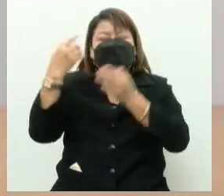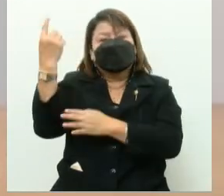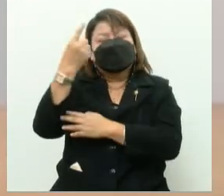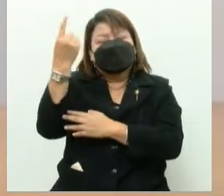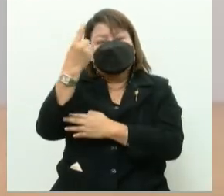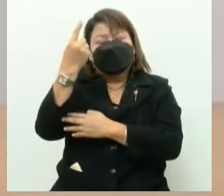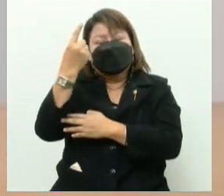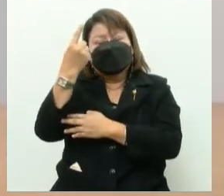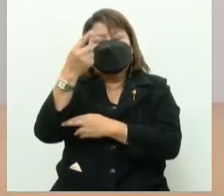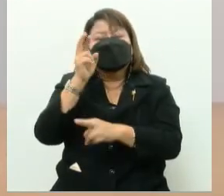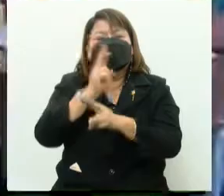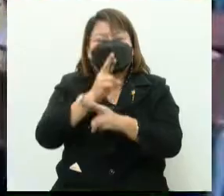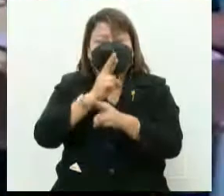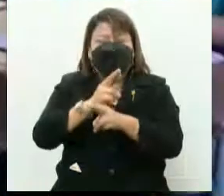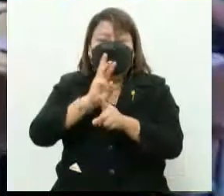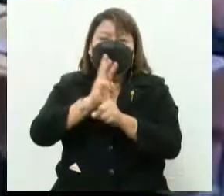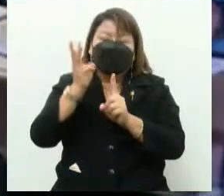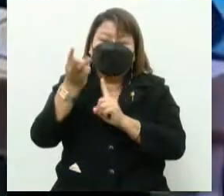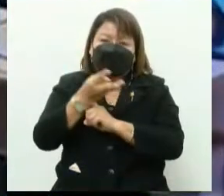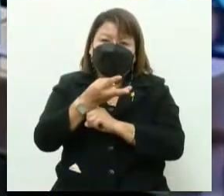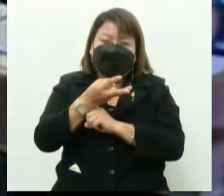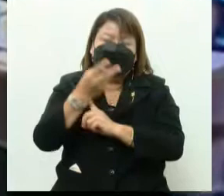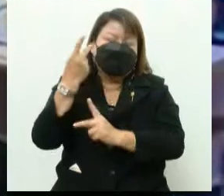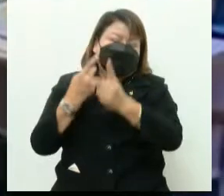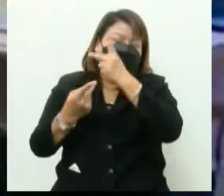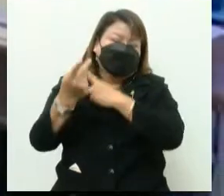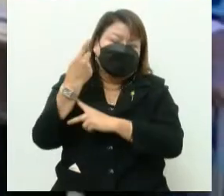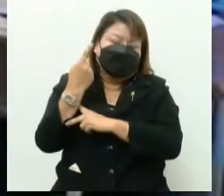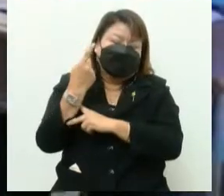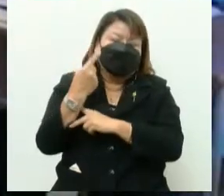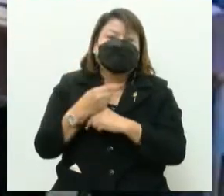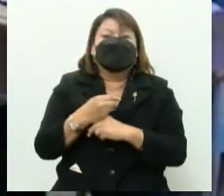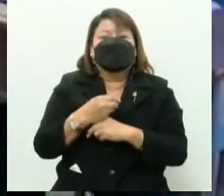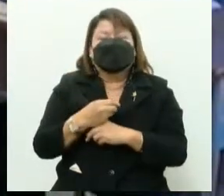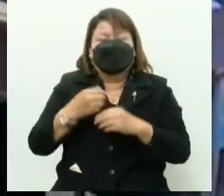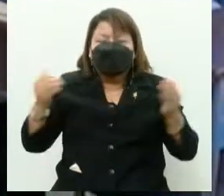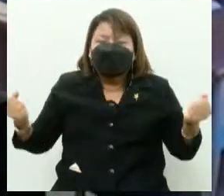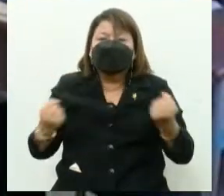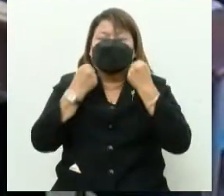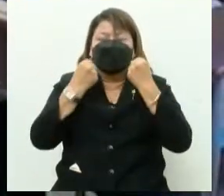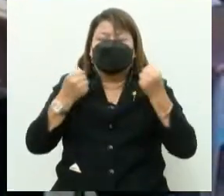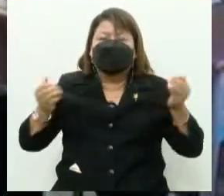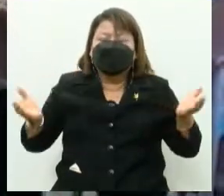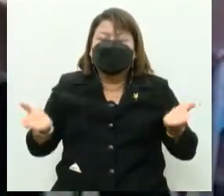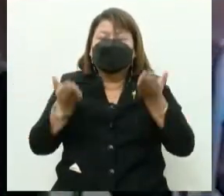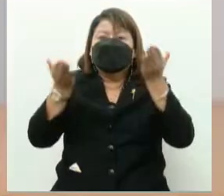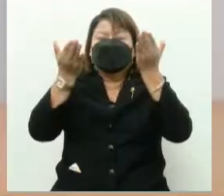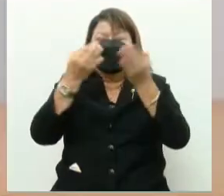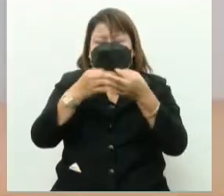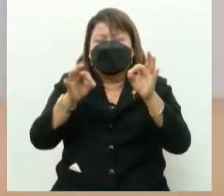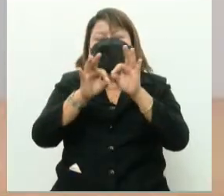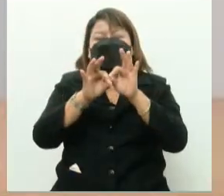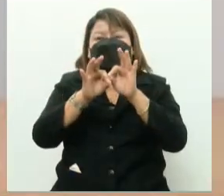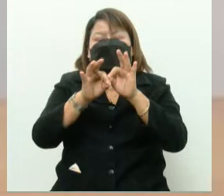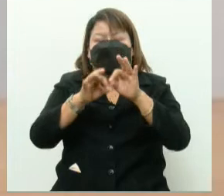เชิงประเพณีและวัฒนธรรมจึงเป็นแรงผลักสำคัญในการที่จะพัฒนาในการจัดการ